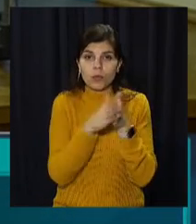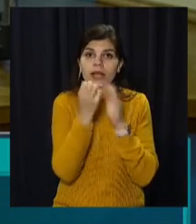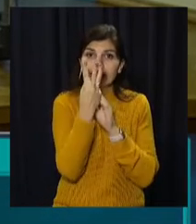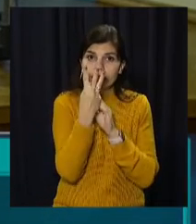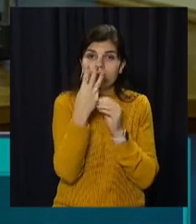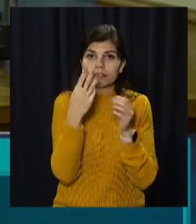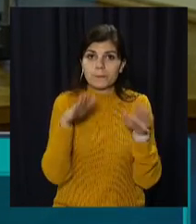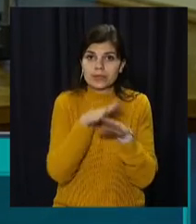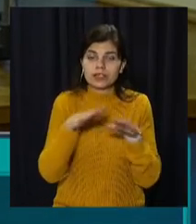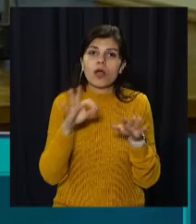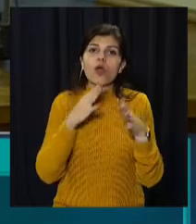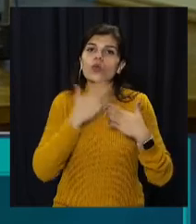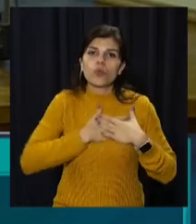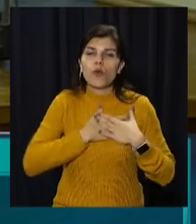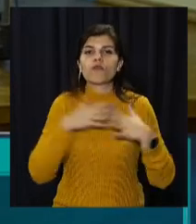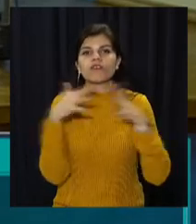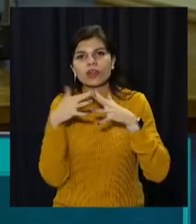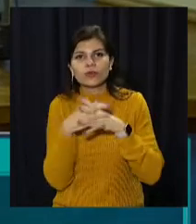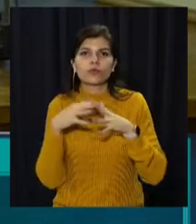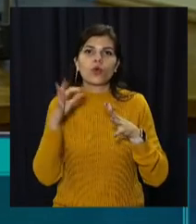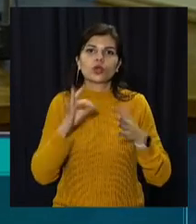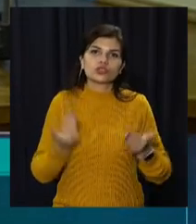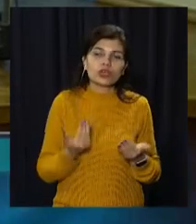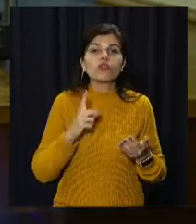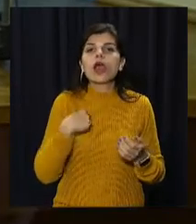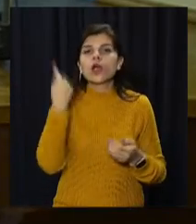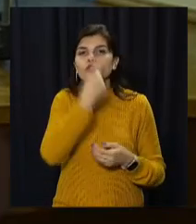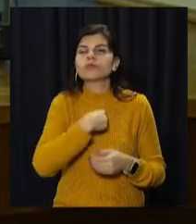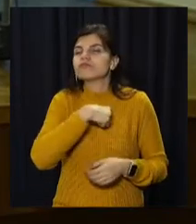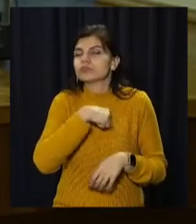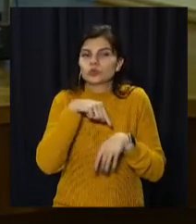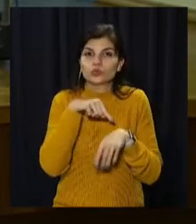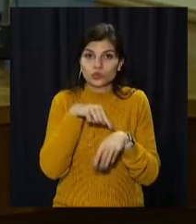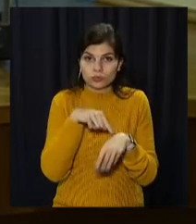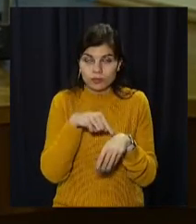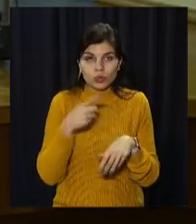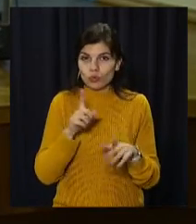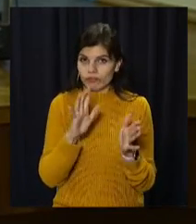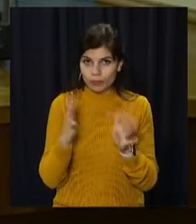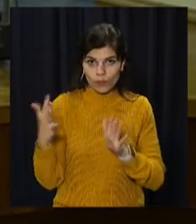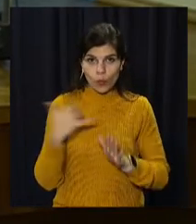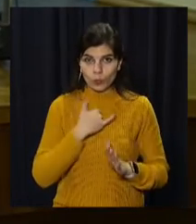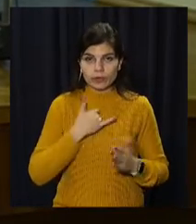особисто відчуваю і те, що відбувається в мене в житті. Тобто це вони пісні авторські про…